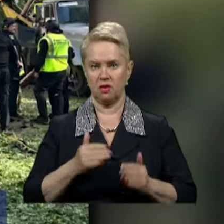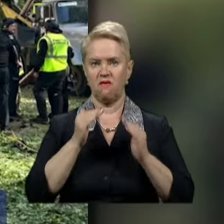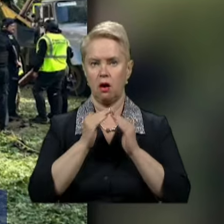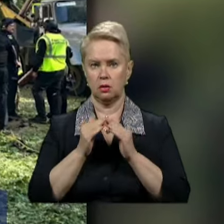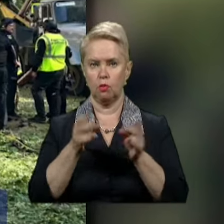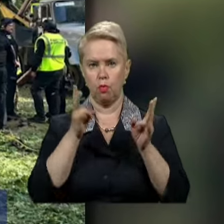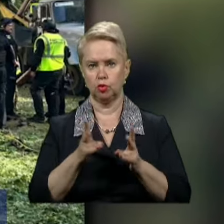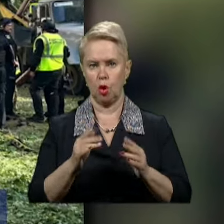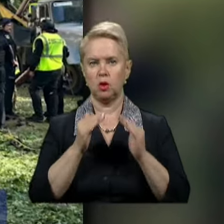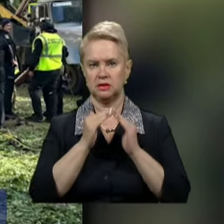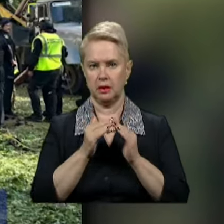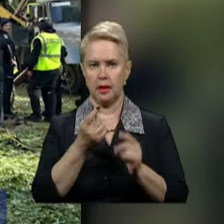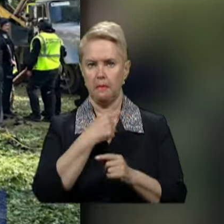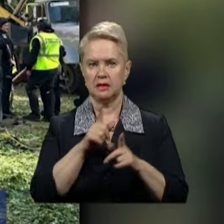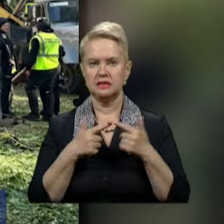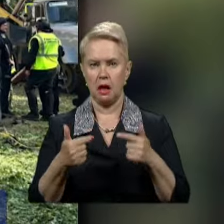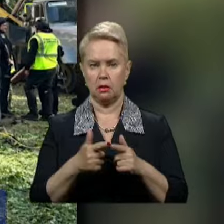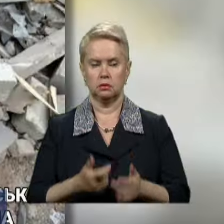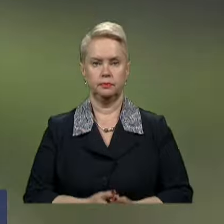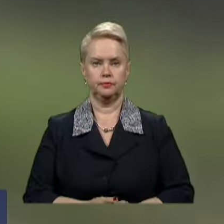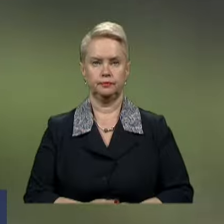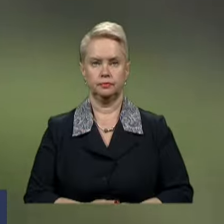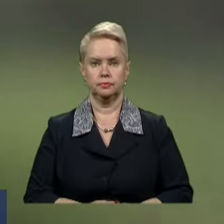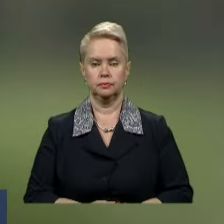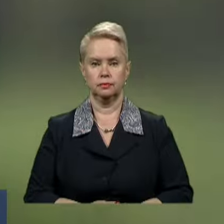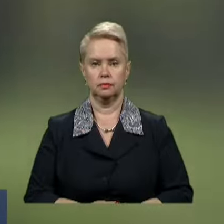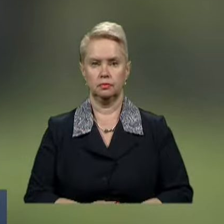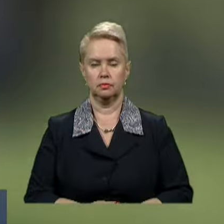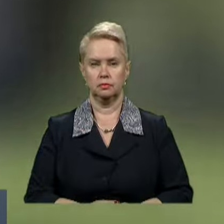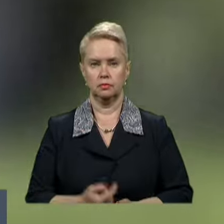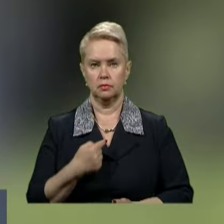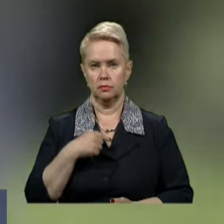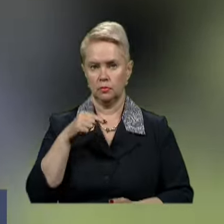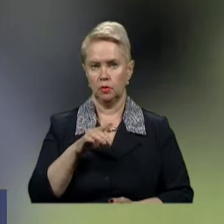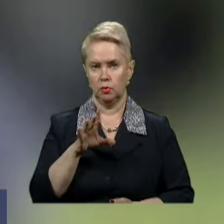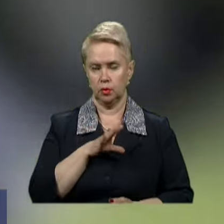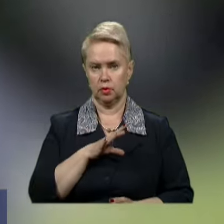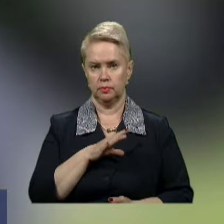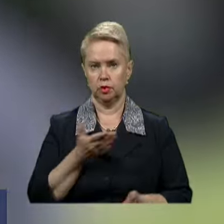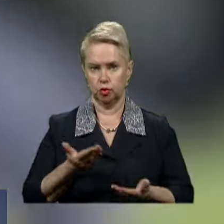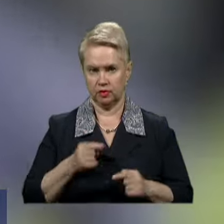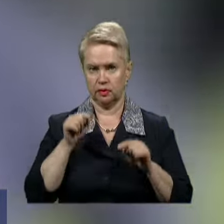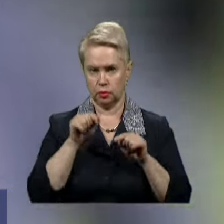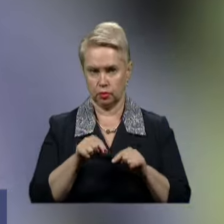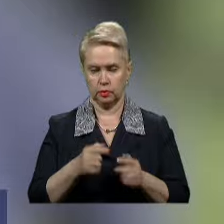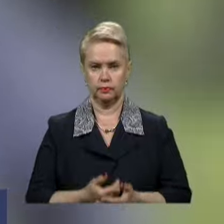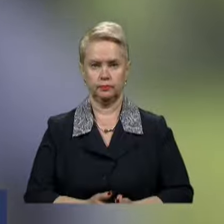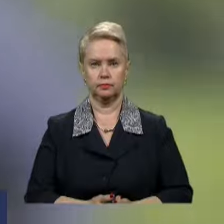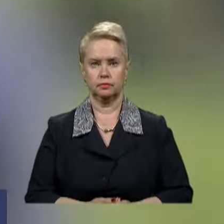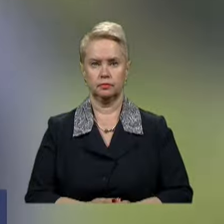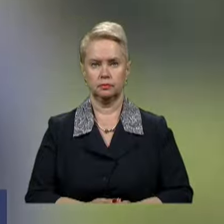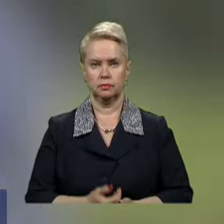квартали, пошкоджені оселі та медзаклад. Ви тут були? Живете тут?